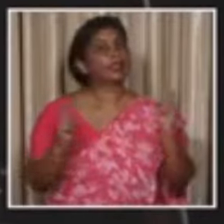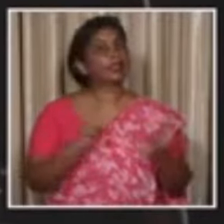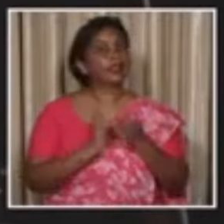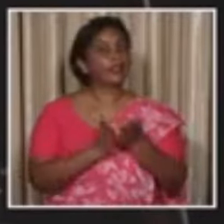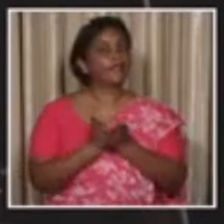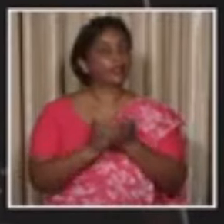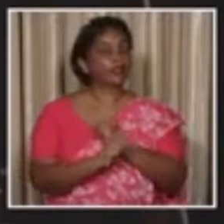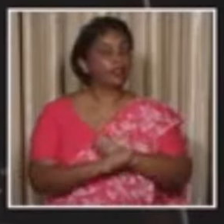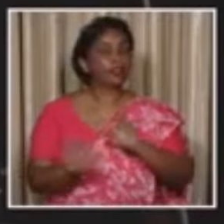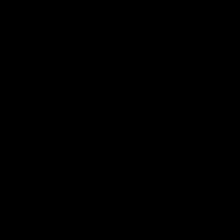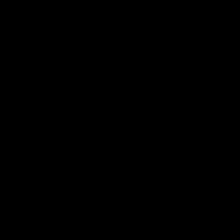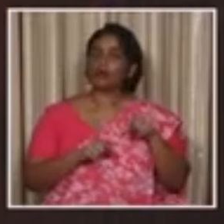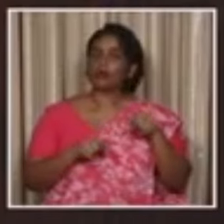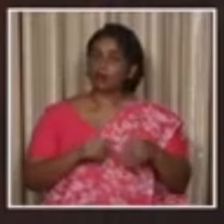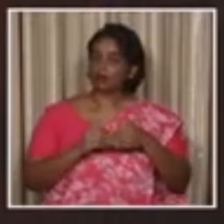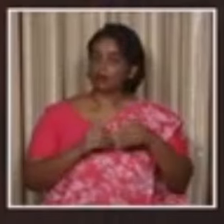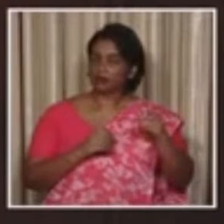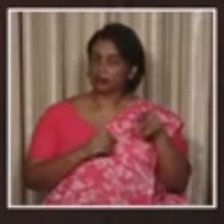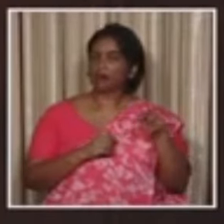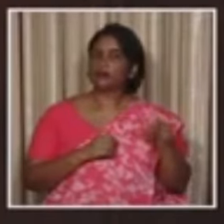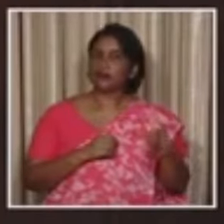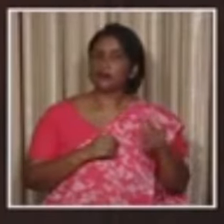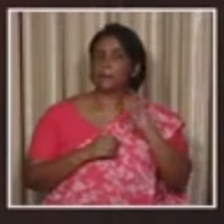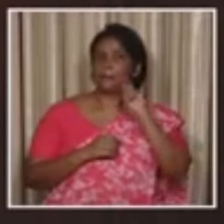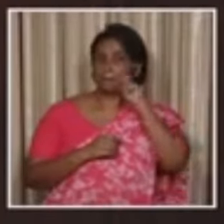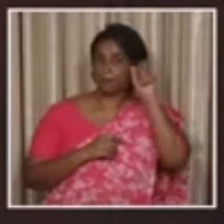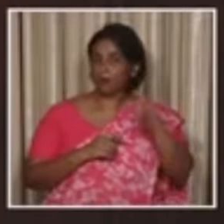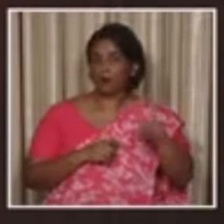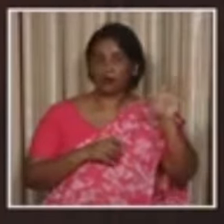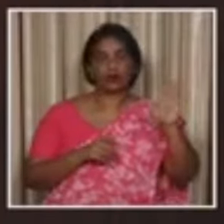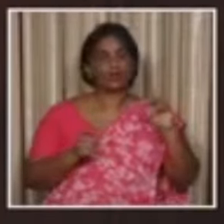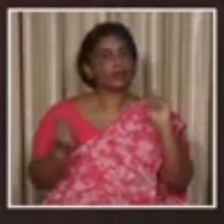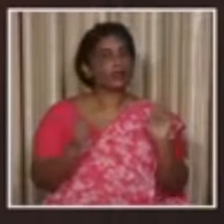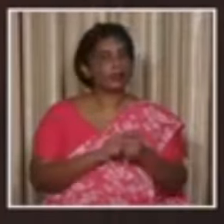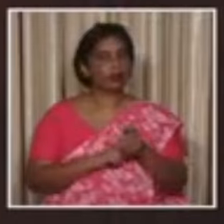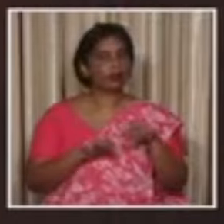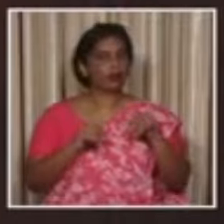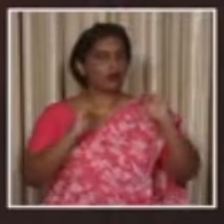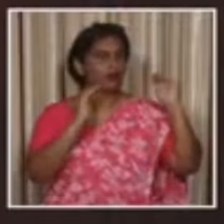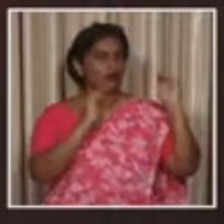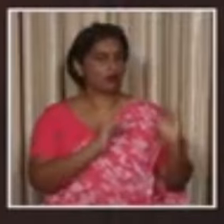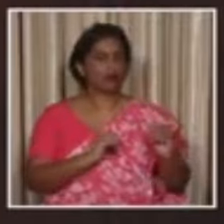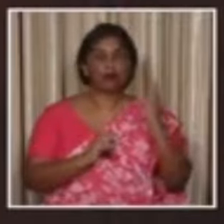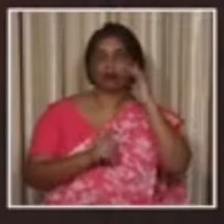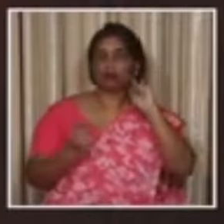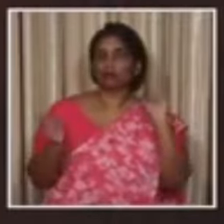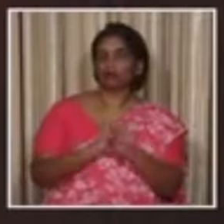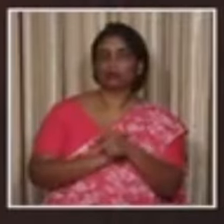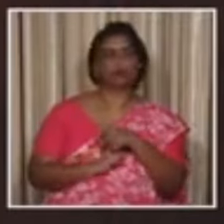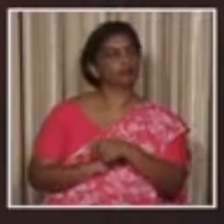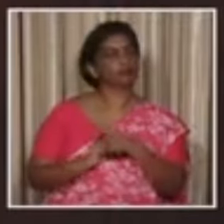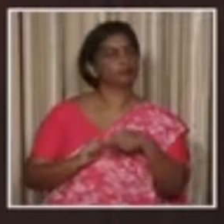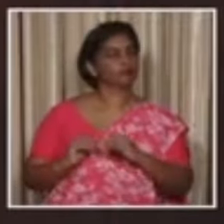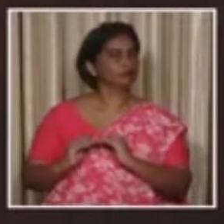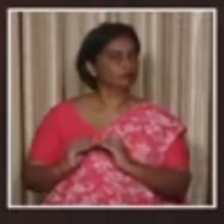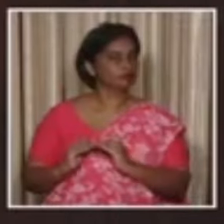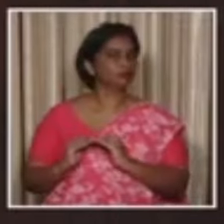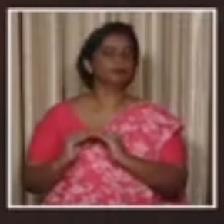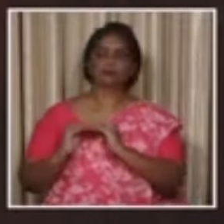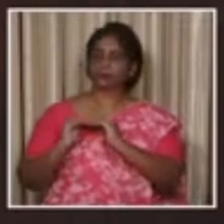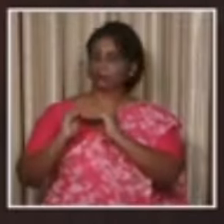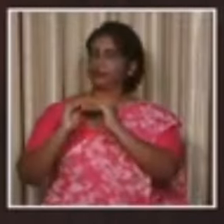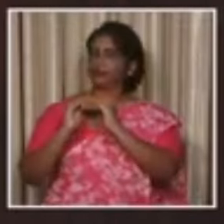නැති කරන්නේ මේ පරිපාලනේ. පිරිමින්ගේ ක්‍රිකට් ක්‍රීඩාව අපේ පැත්තෙන් දුර්වල වීගෙන යනකොට කාන්තා ක්‍රිකට් කණ්ඩායම යම්කිසි